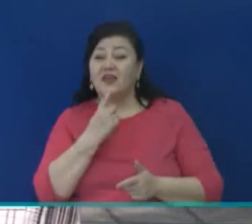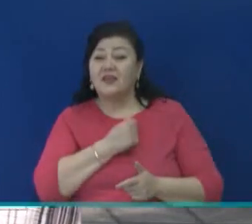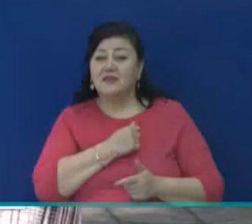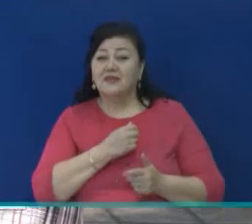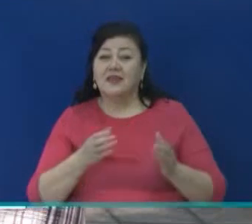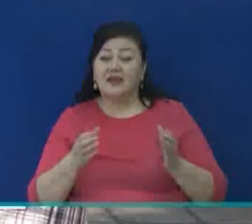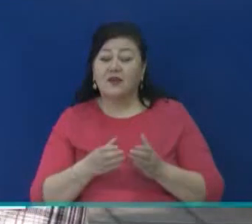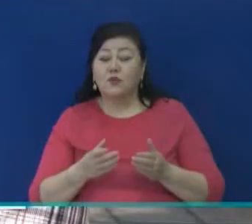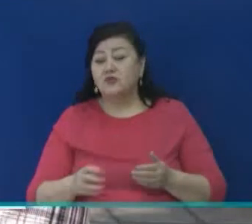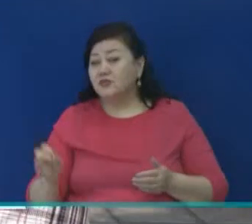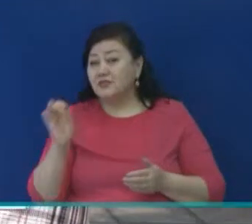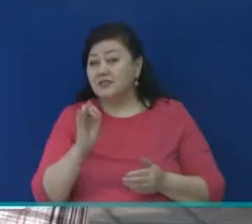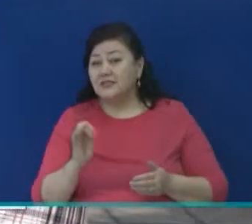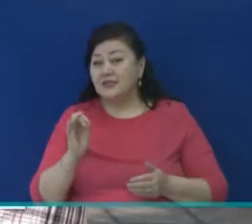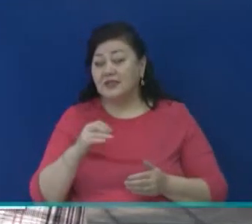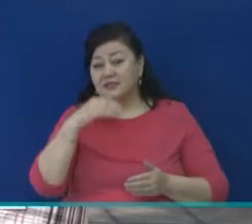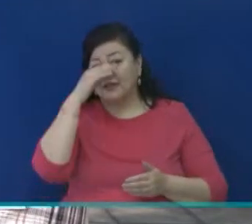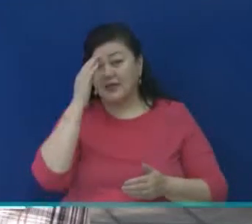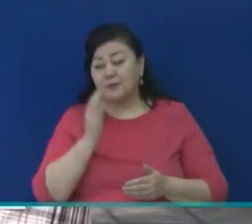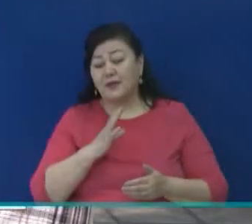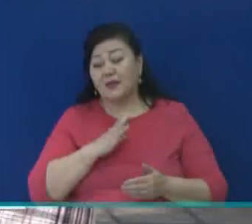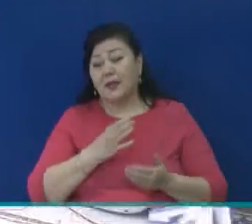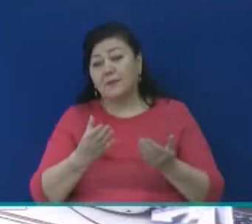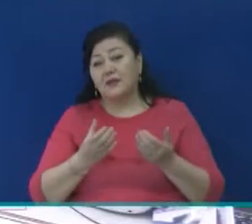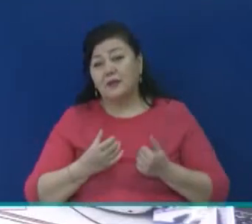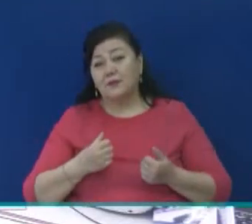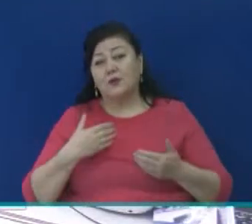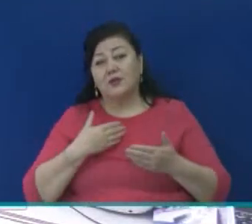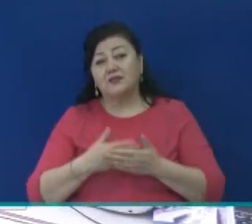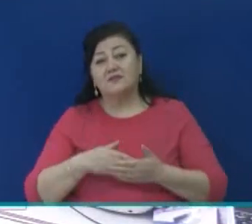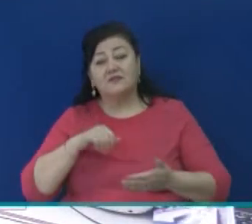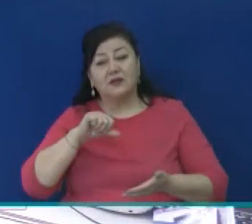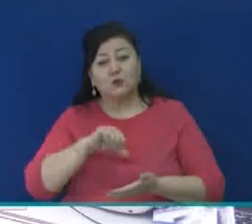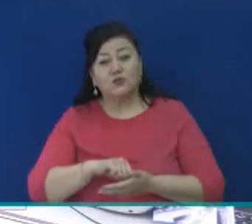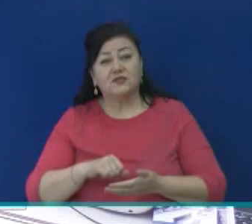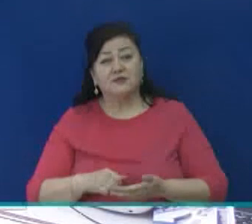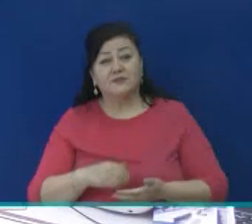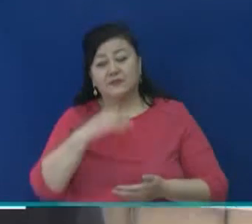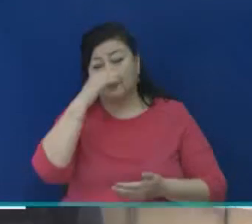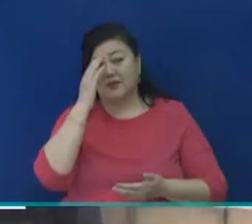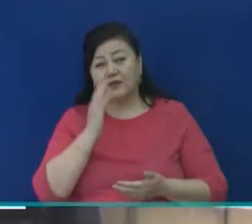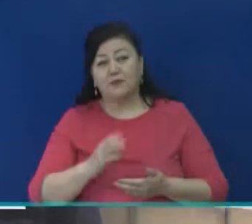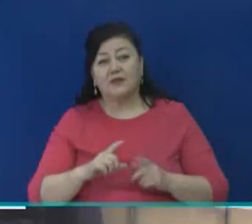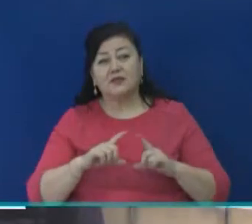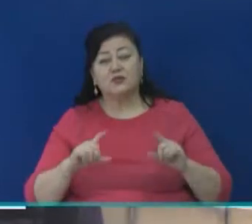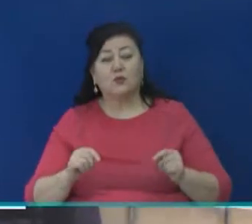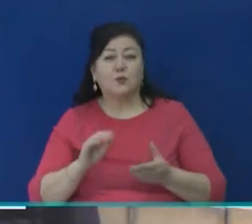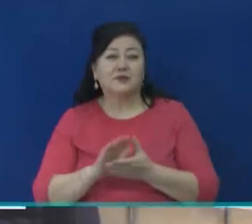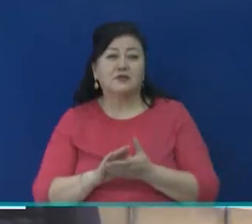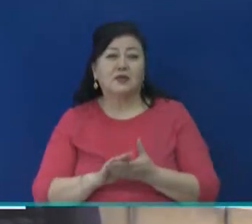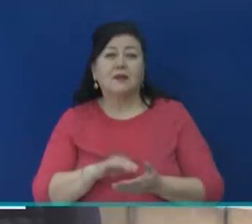очень интересно для ребят принимает активное участие учащихся школ ознакомились с профессиями которым